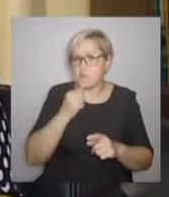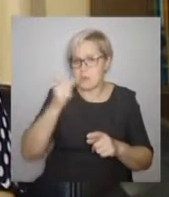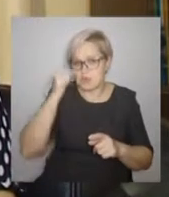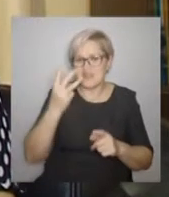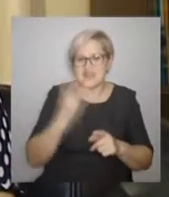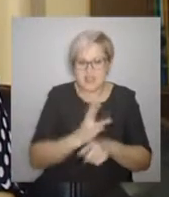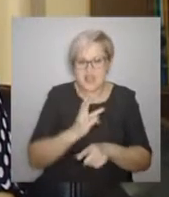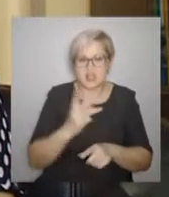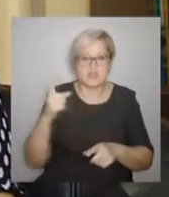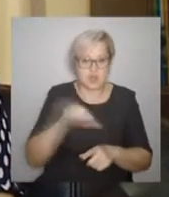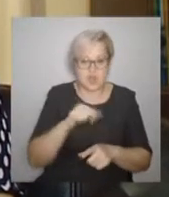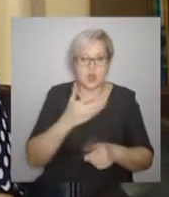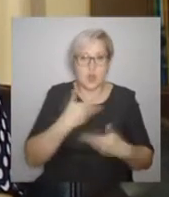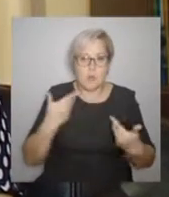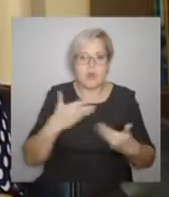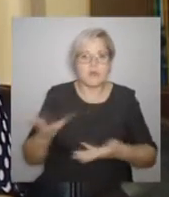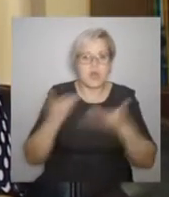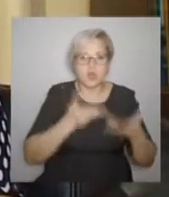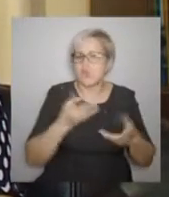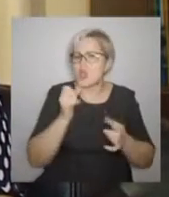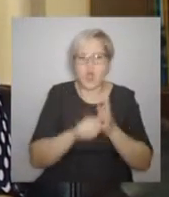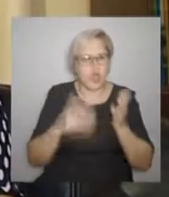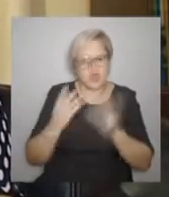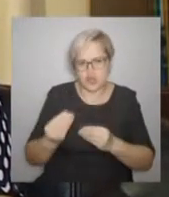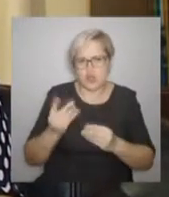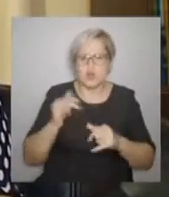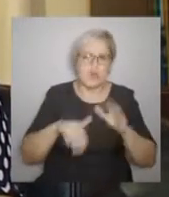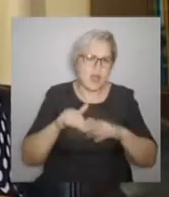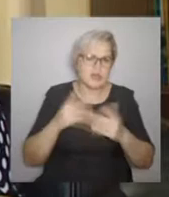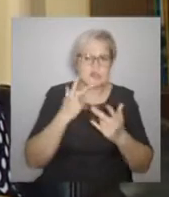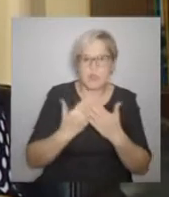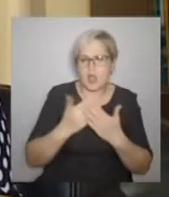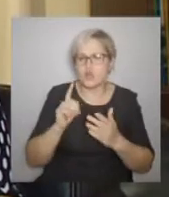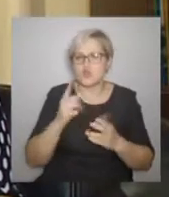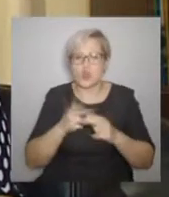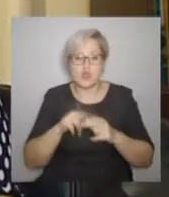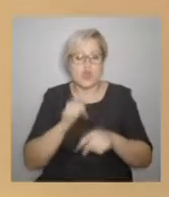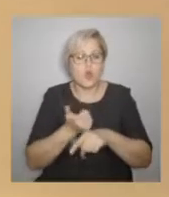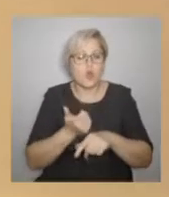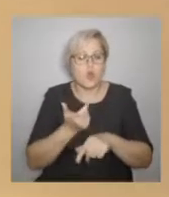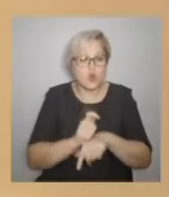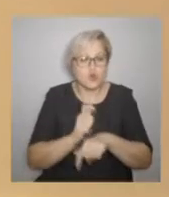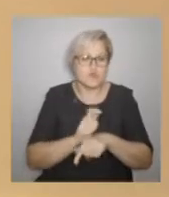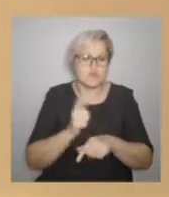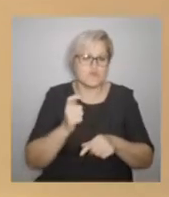аллелей, приходят детки с нарушением аутистического спектра. А